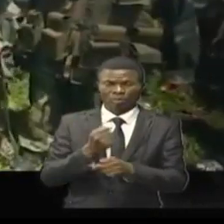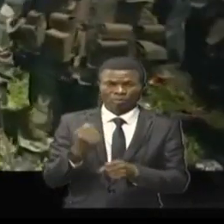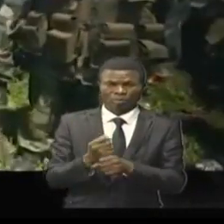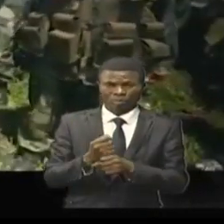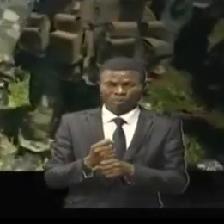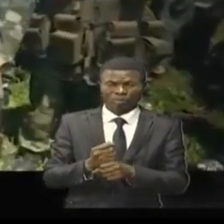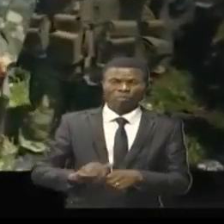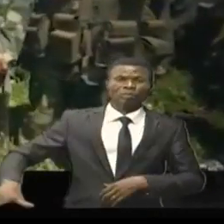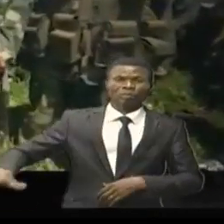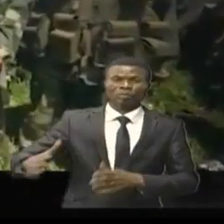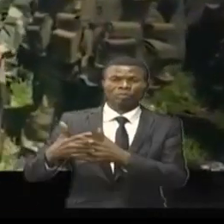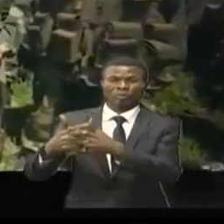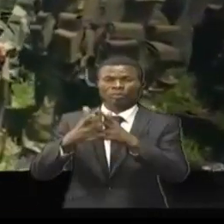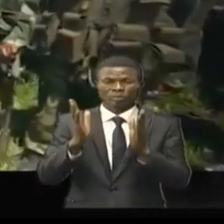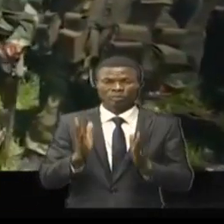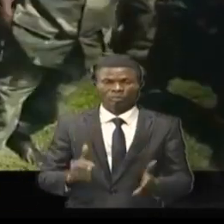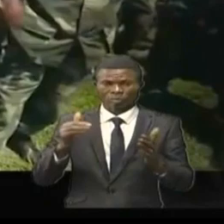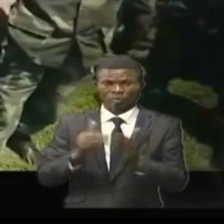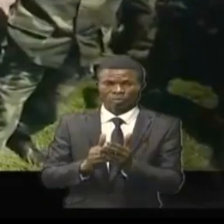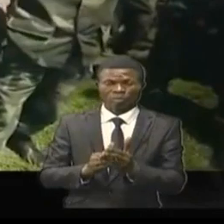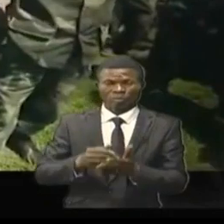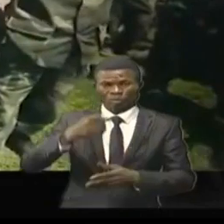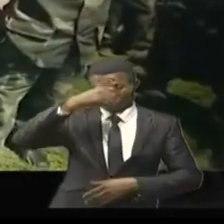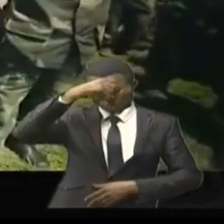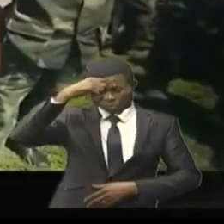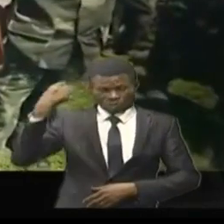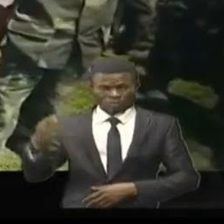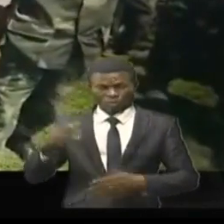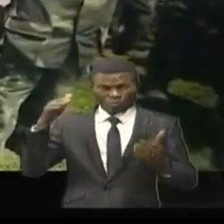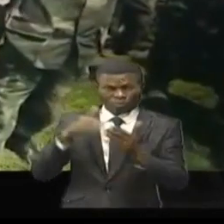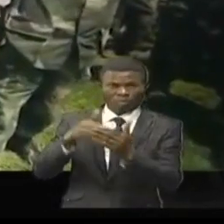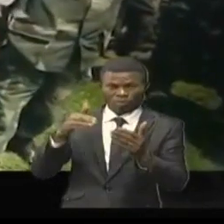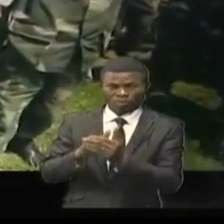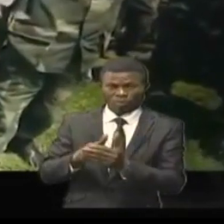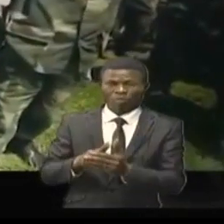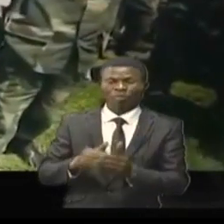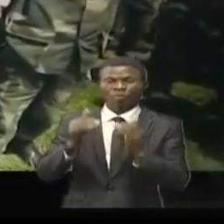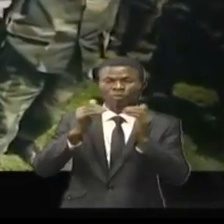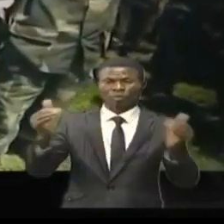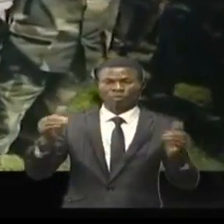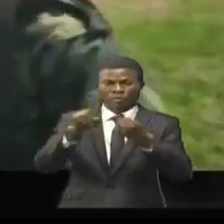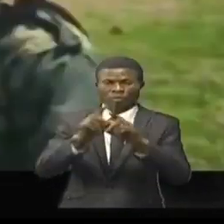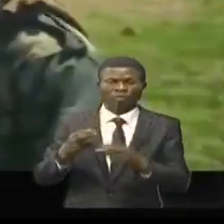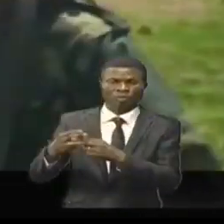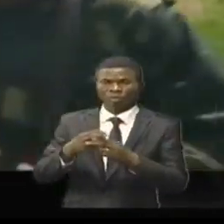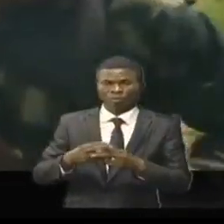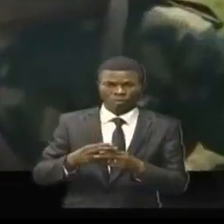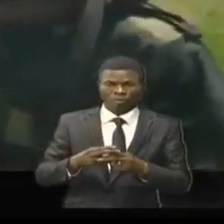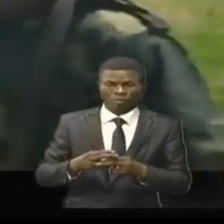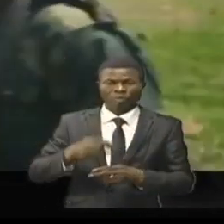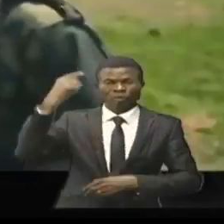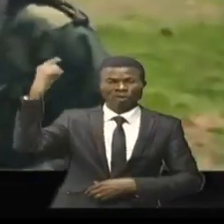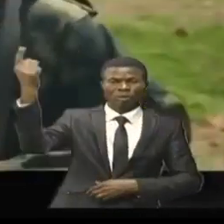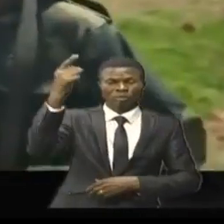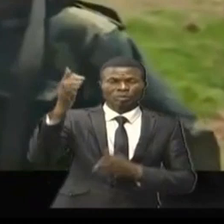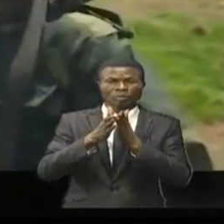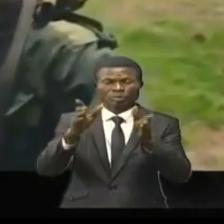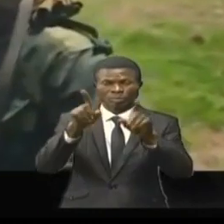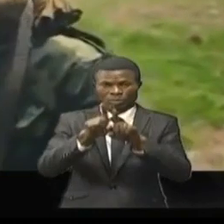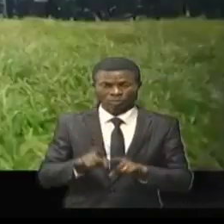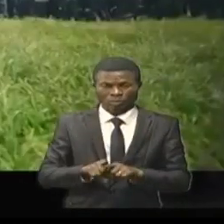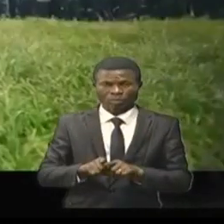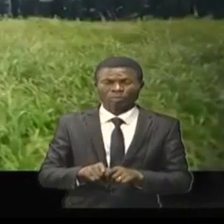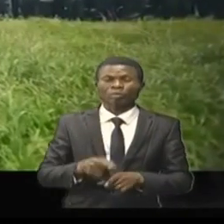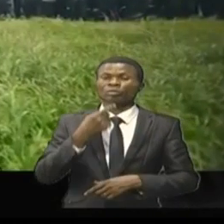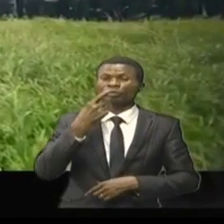des Nations Unies face à ces crimes dramatiques contre la paix et la sécurité de l'humanité, indique